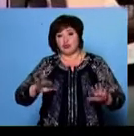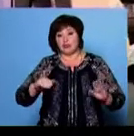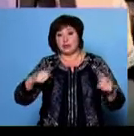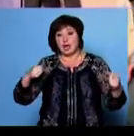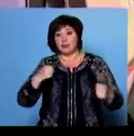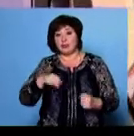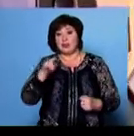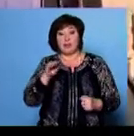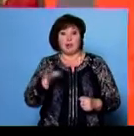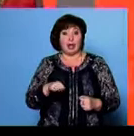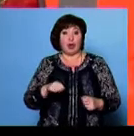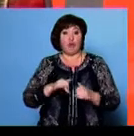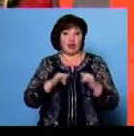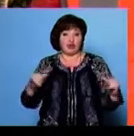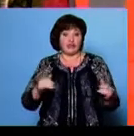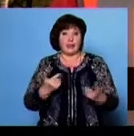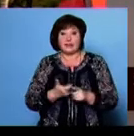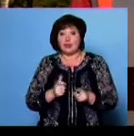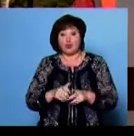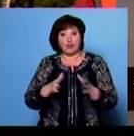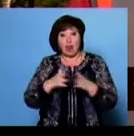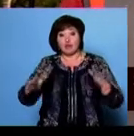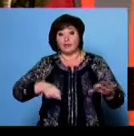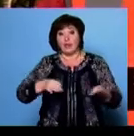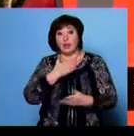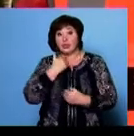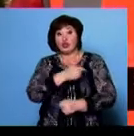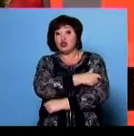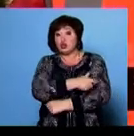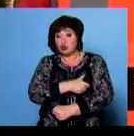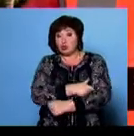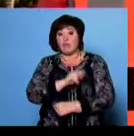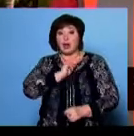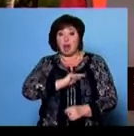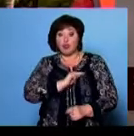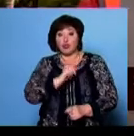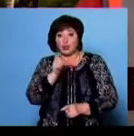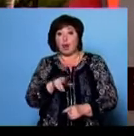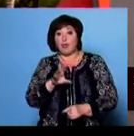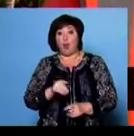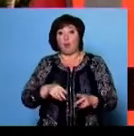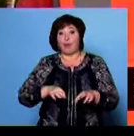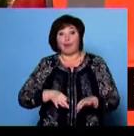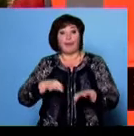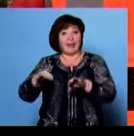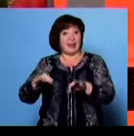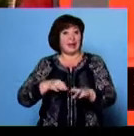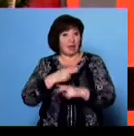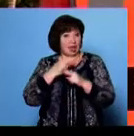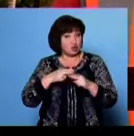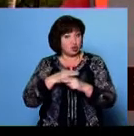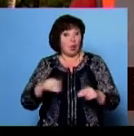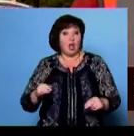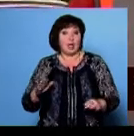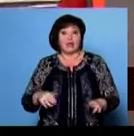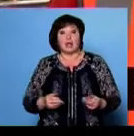Здесь очень большой поток машин. Здесь нету дежурного работника по переезду. И в случае нештатной ситуации,